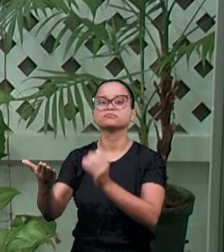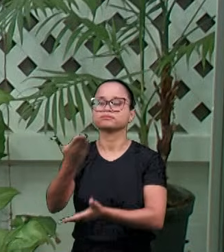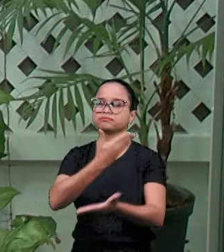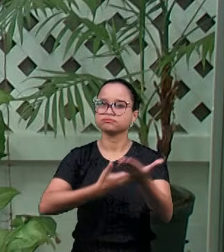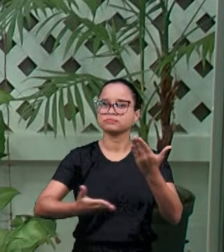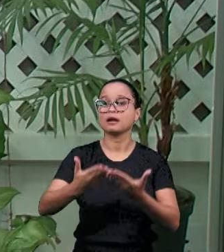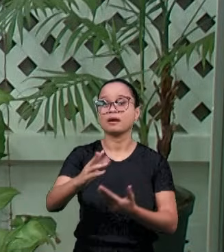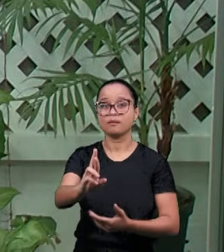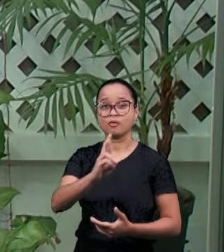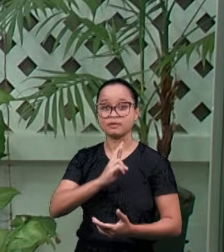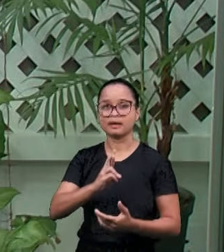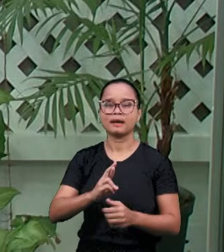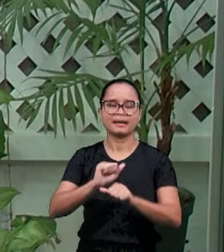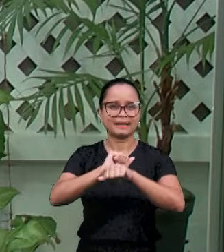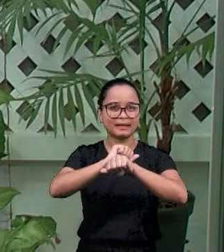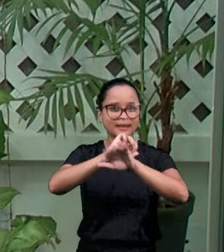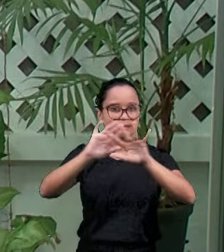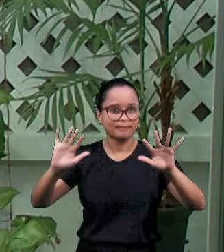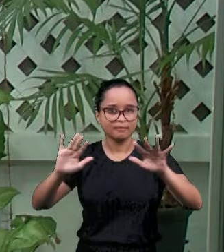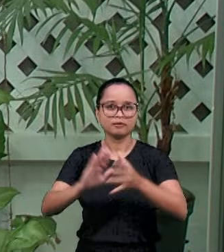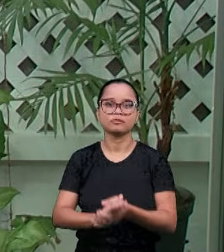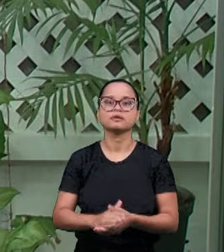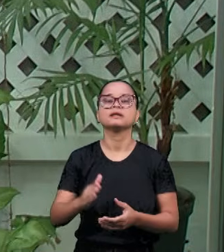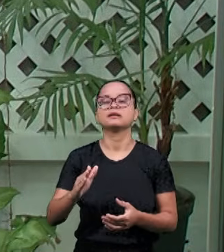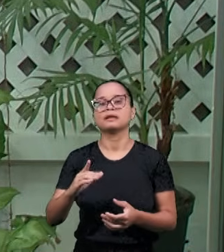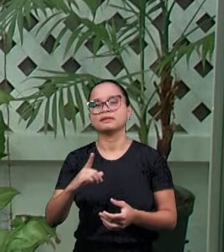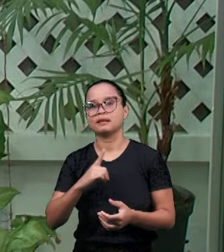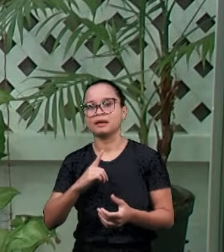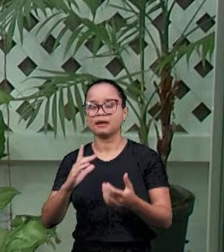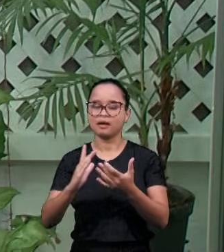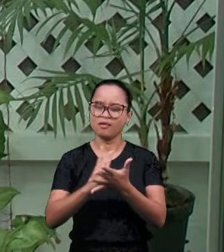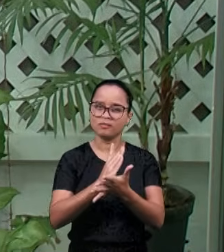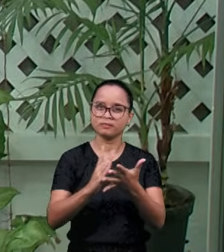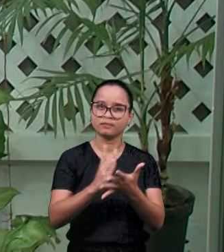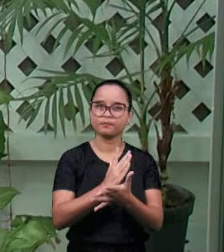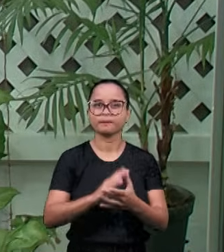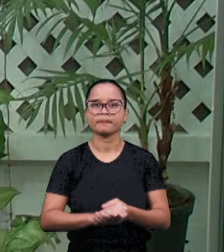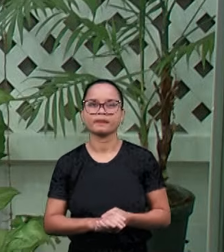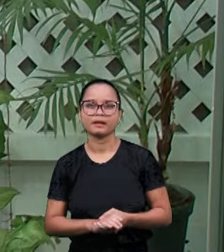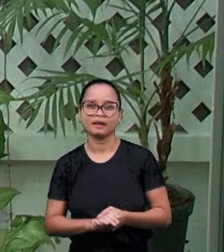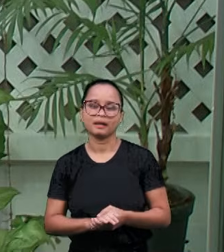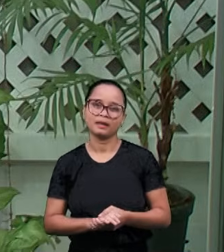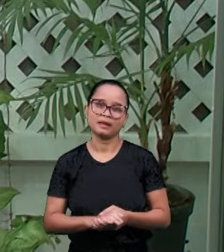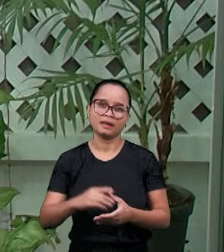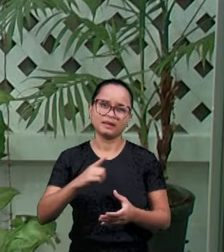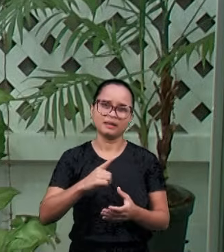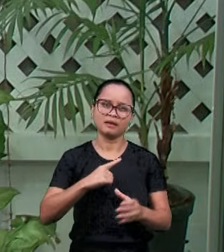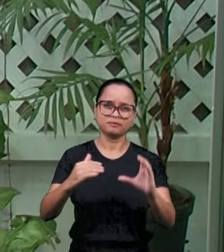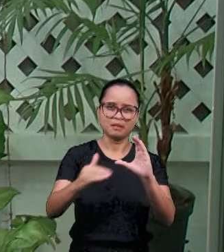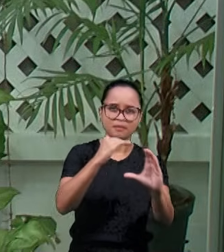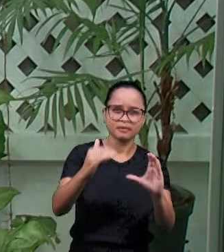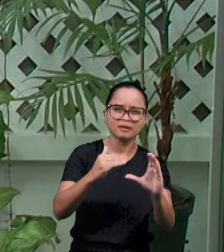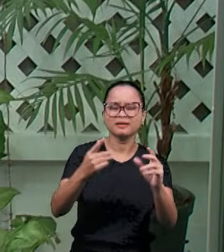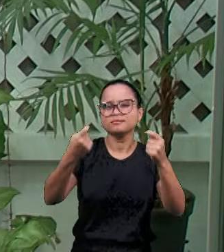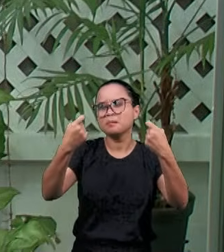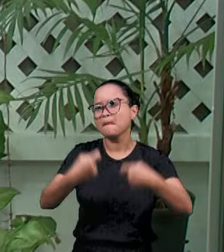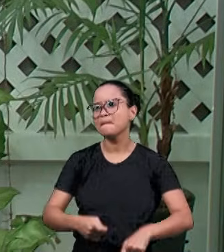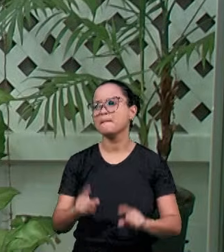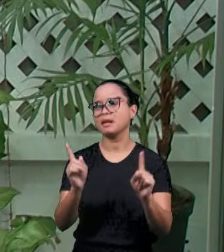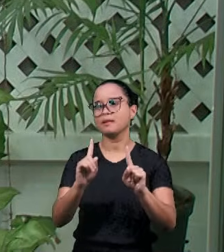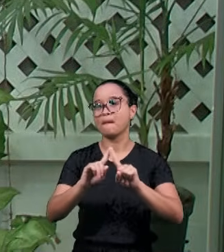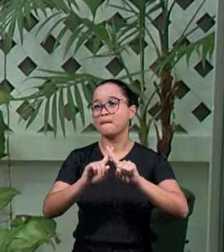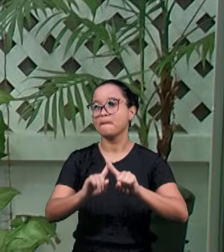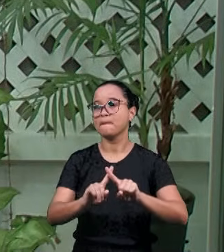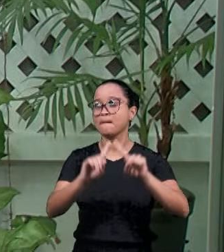que très très rare, il y a une participation même qui n'est pas nécessaire,